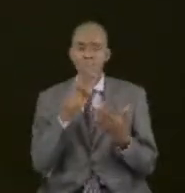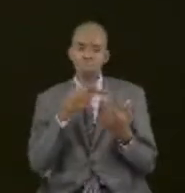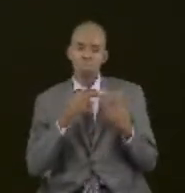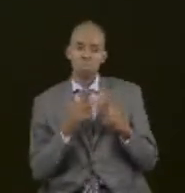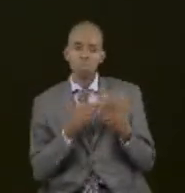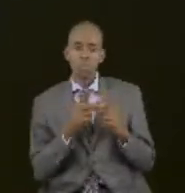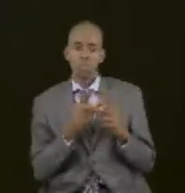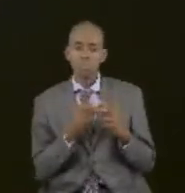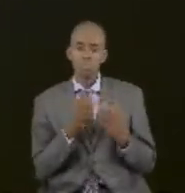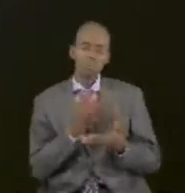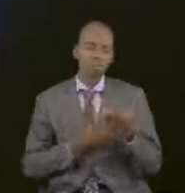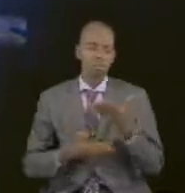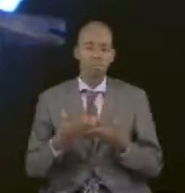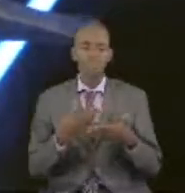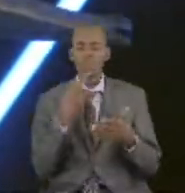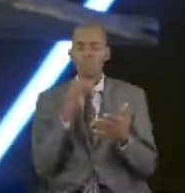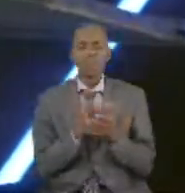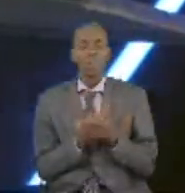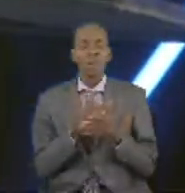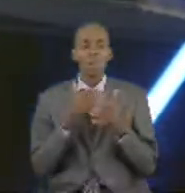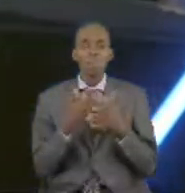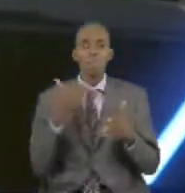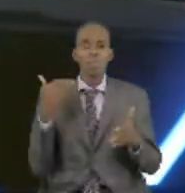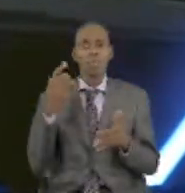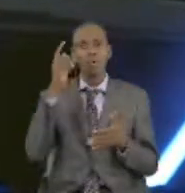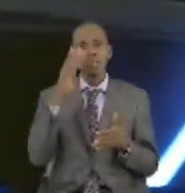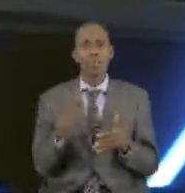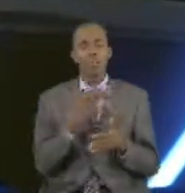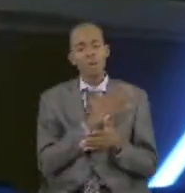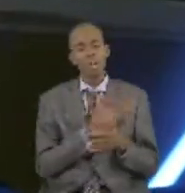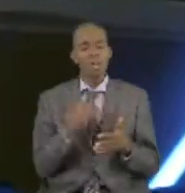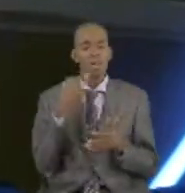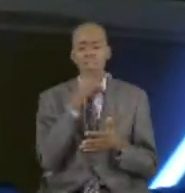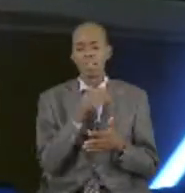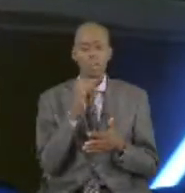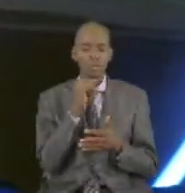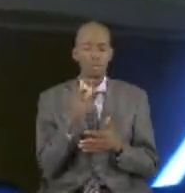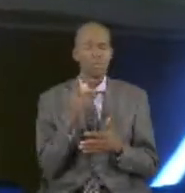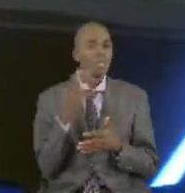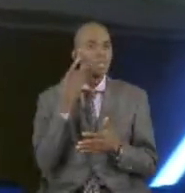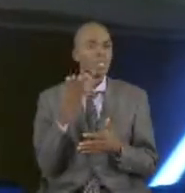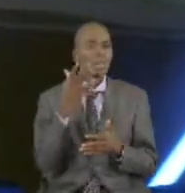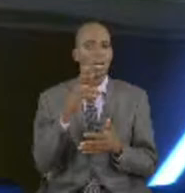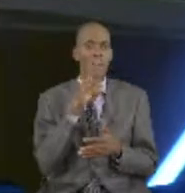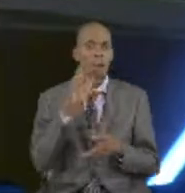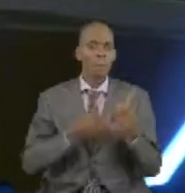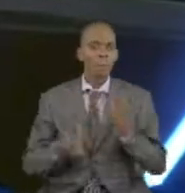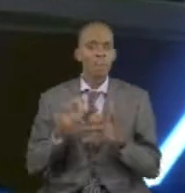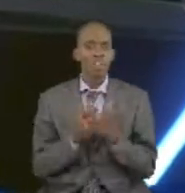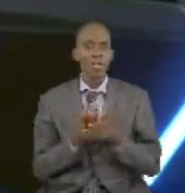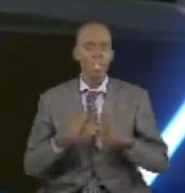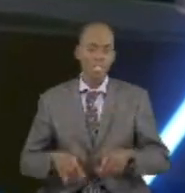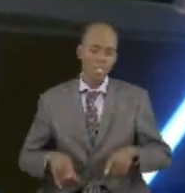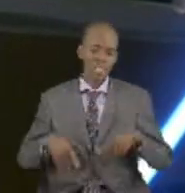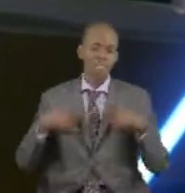et des devant dieu je ne m'en points il ya des gens qui m kim est